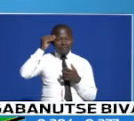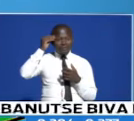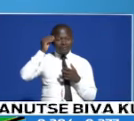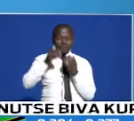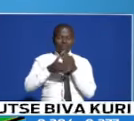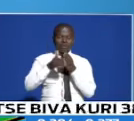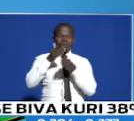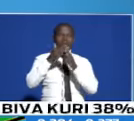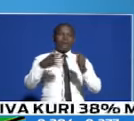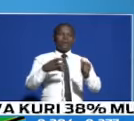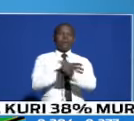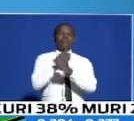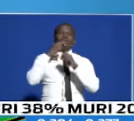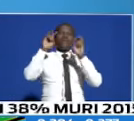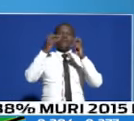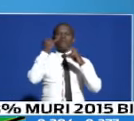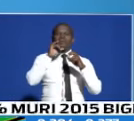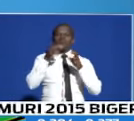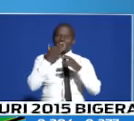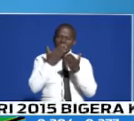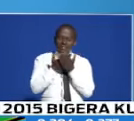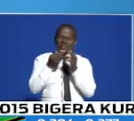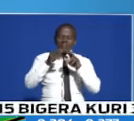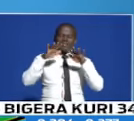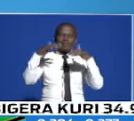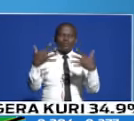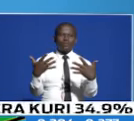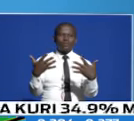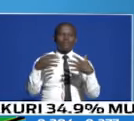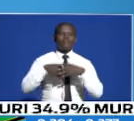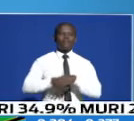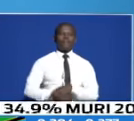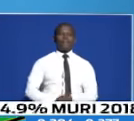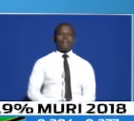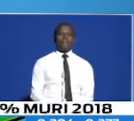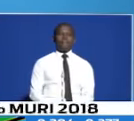kubaka ubushobozi buvuga ngo ariko nibitagenda neza bizagenda gute.